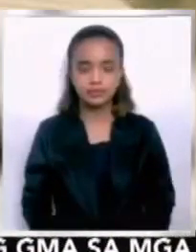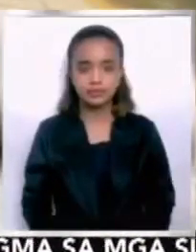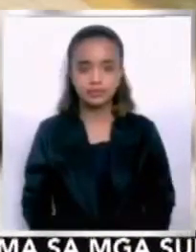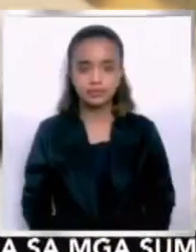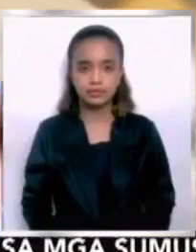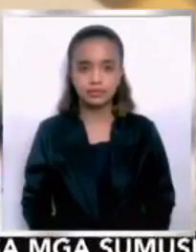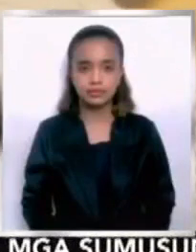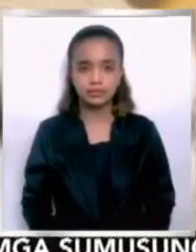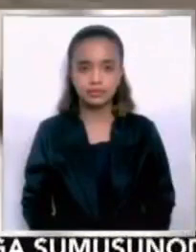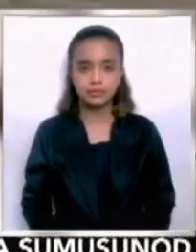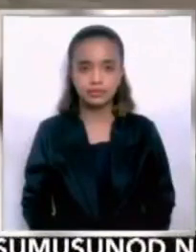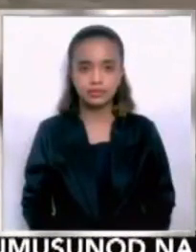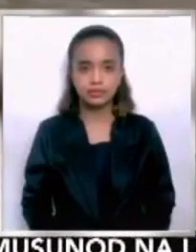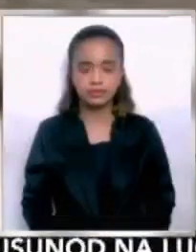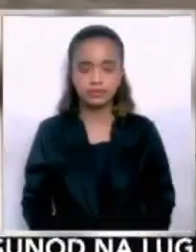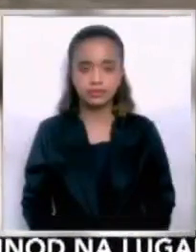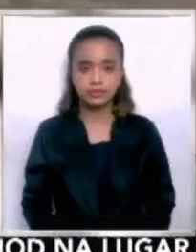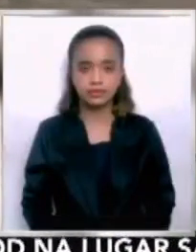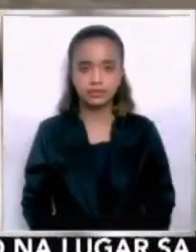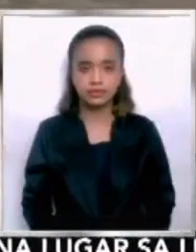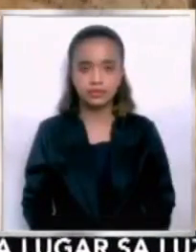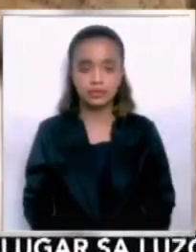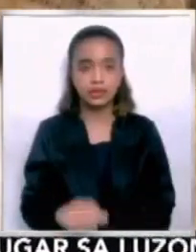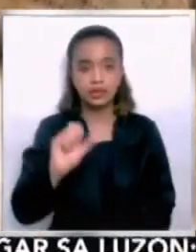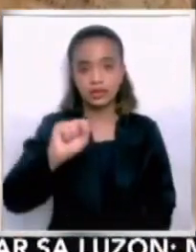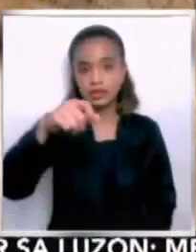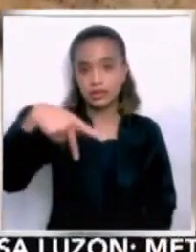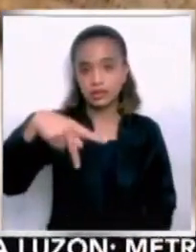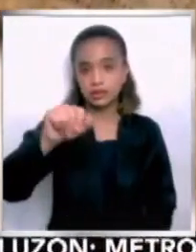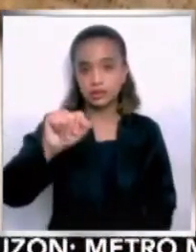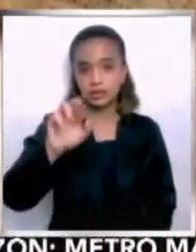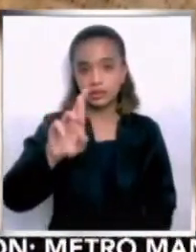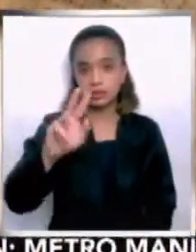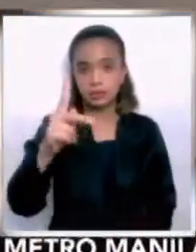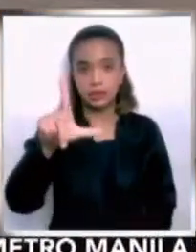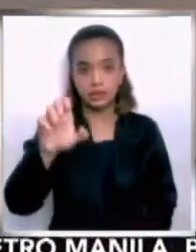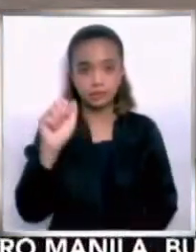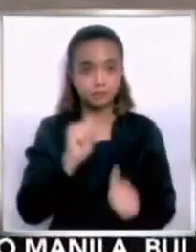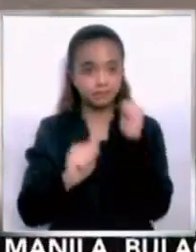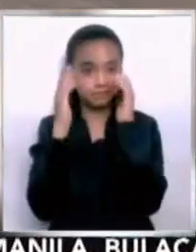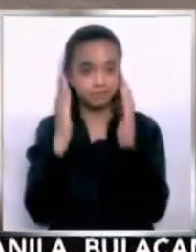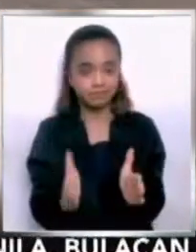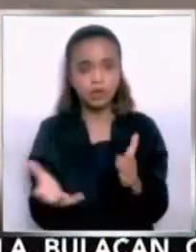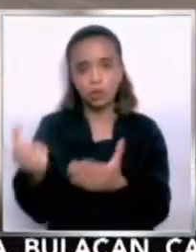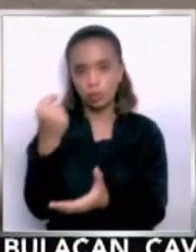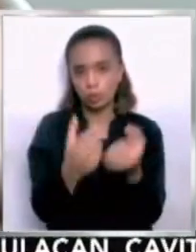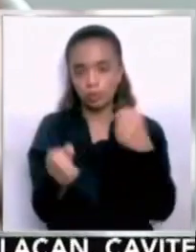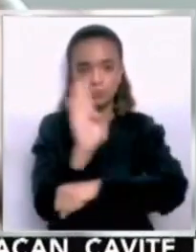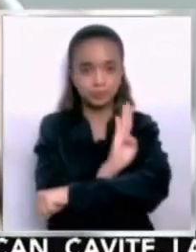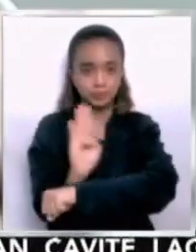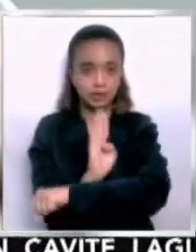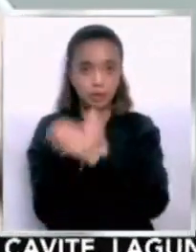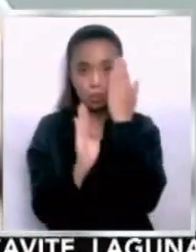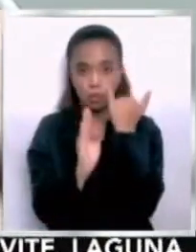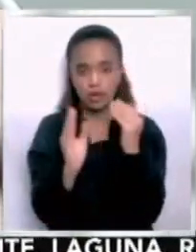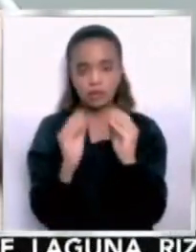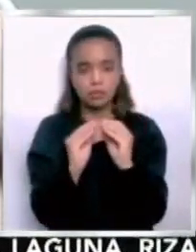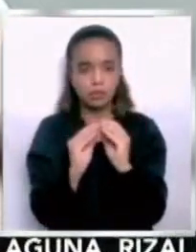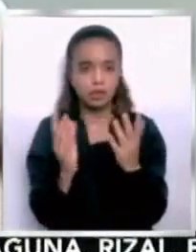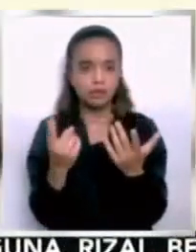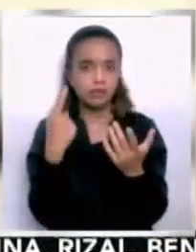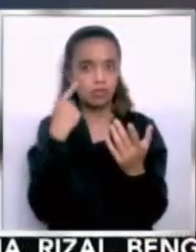Kanya-kanyang pinagkakabisihan ang mga Sparkle Stars para makakontribute sa ipinagmamalaking content ng Kapuso Network para sa